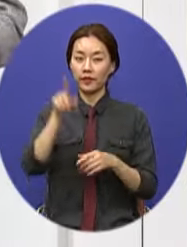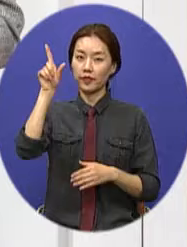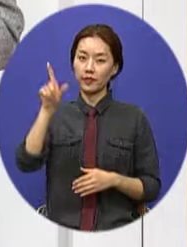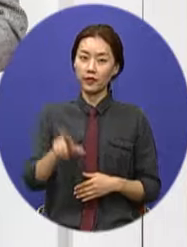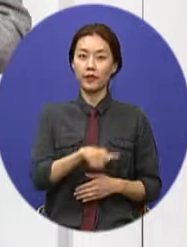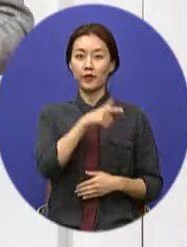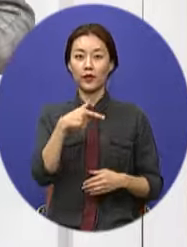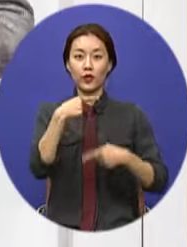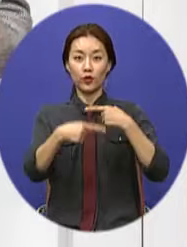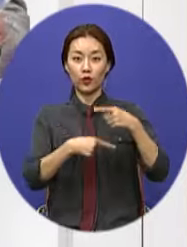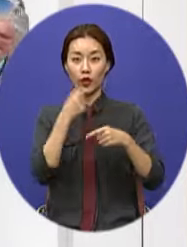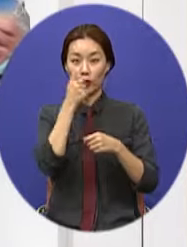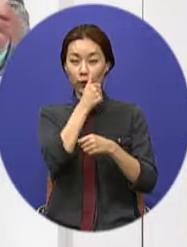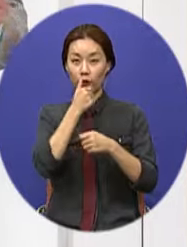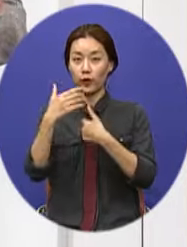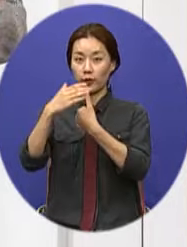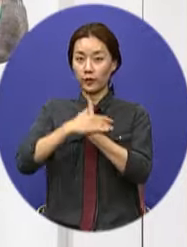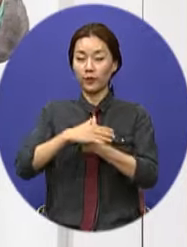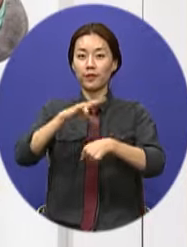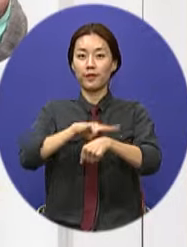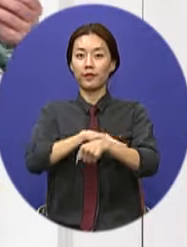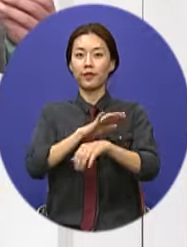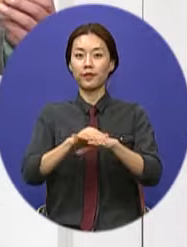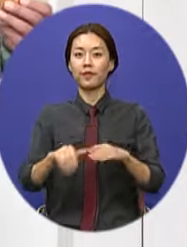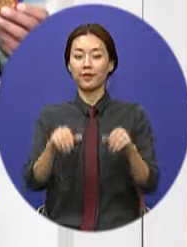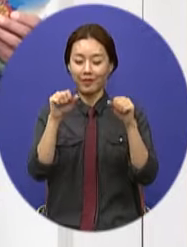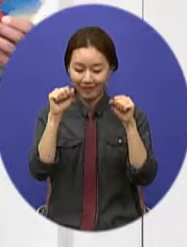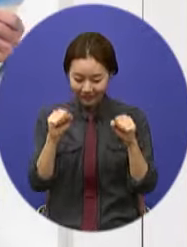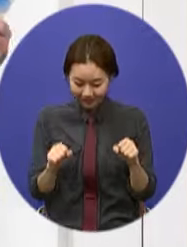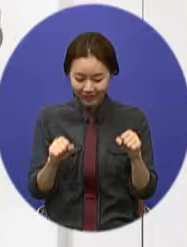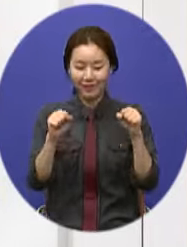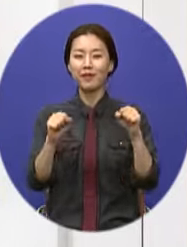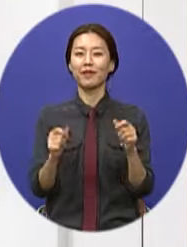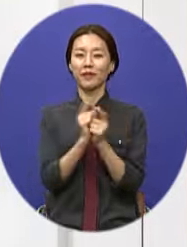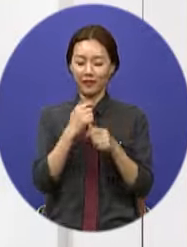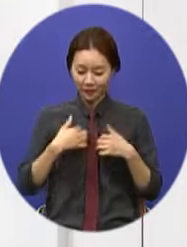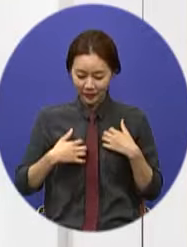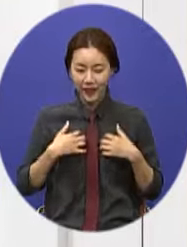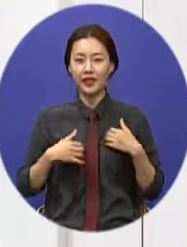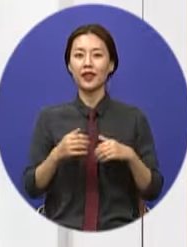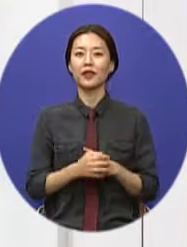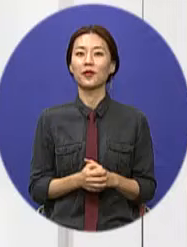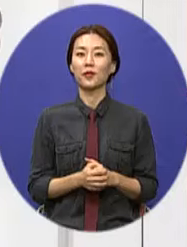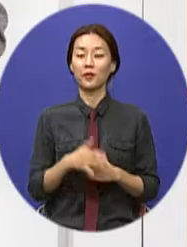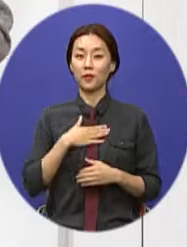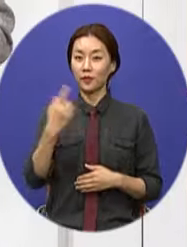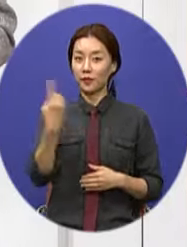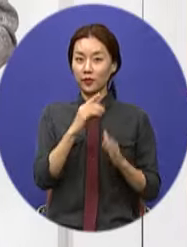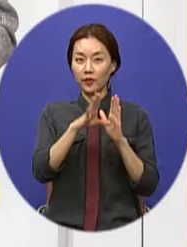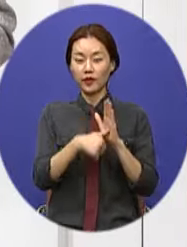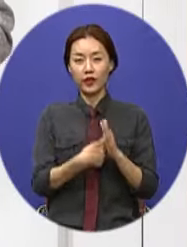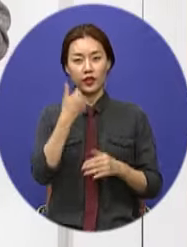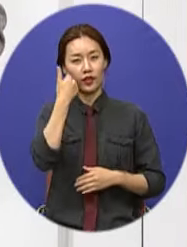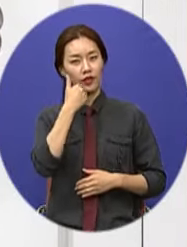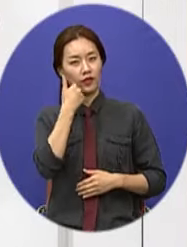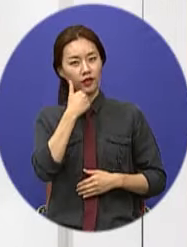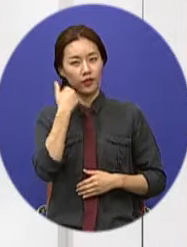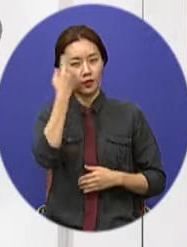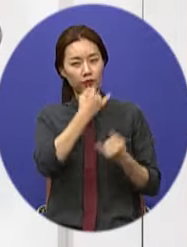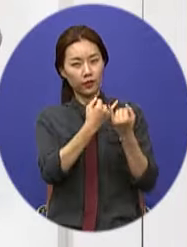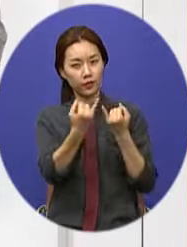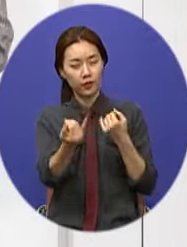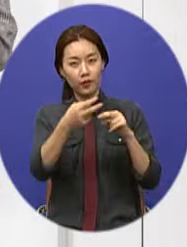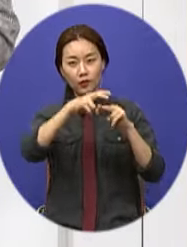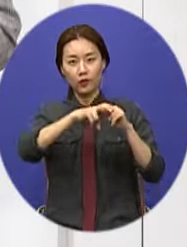종일 수화를 해주실 신선아 네. 수화 선생님을 소개합니다. 안녕하세요. 아니 저는 스튜디오에 들어와서 웬 미인이